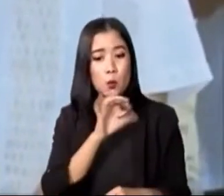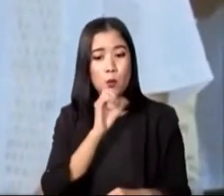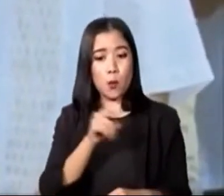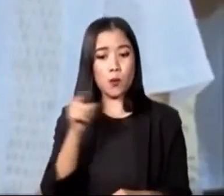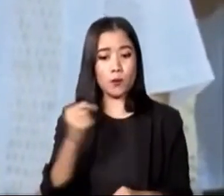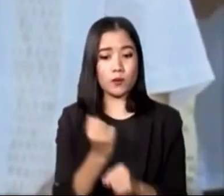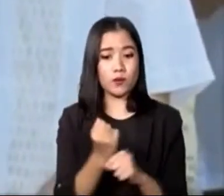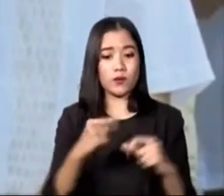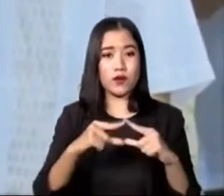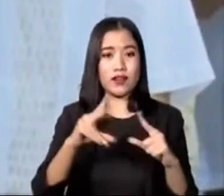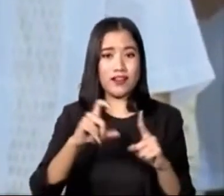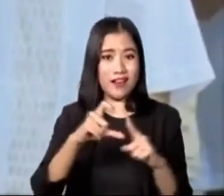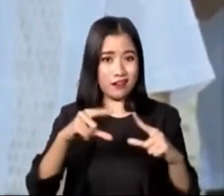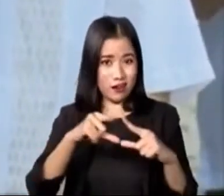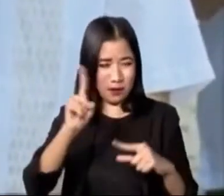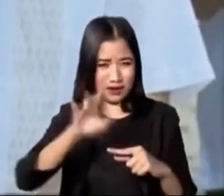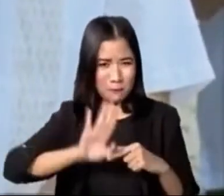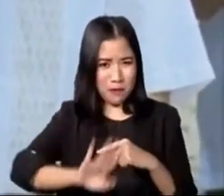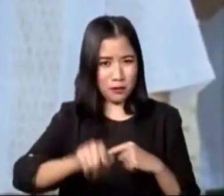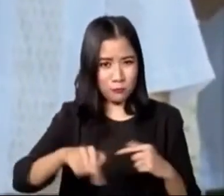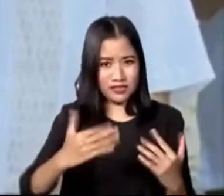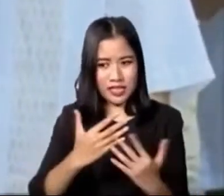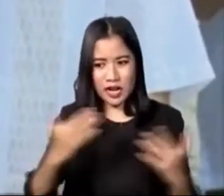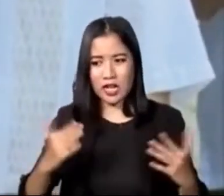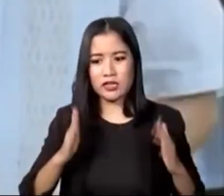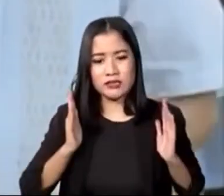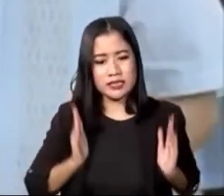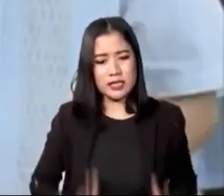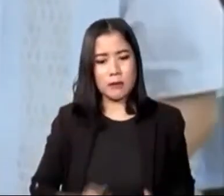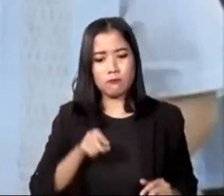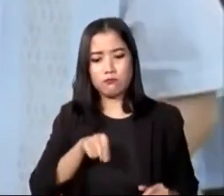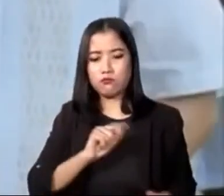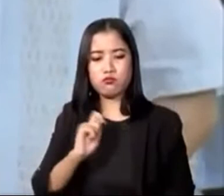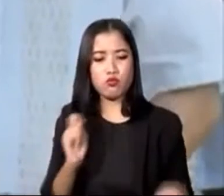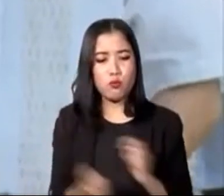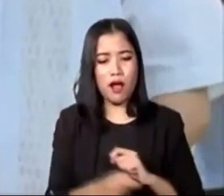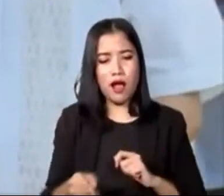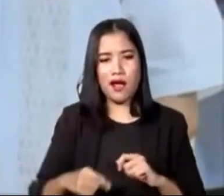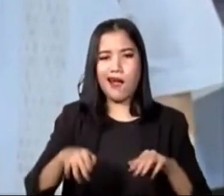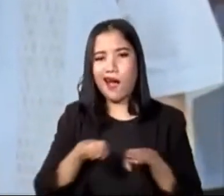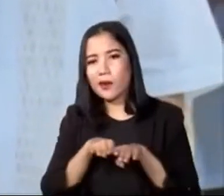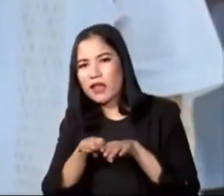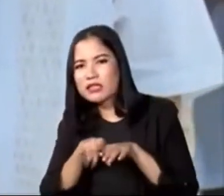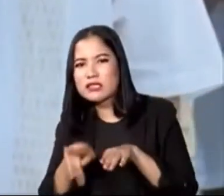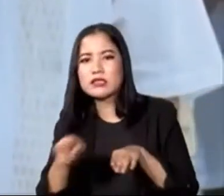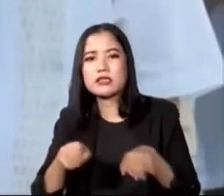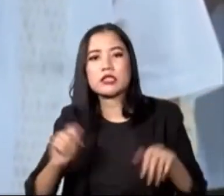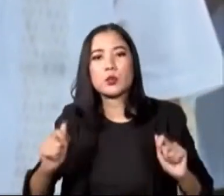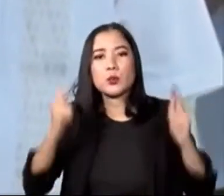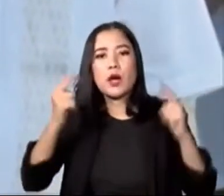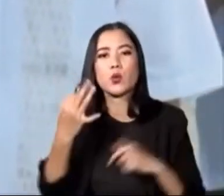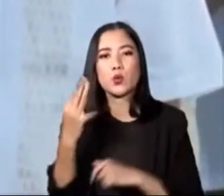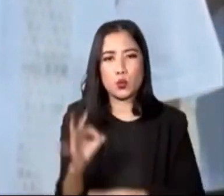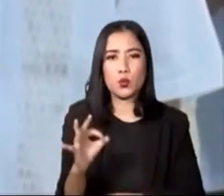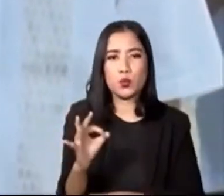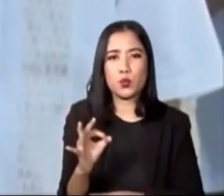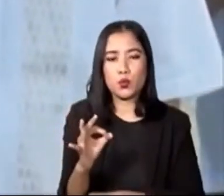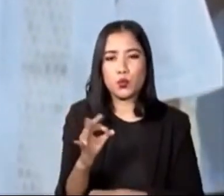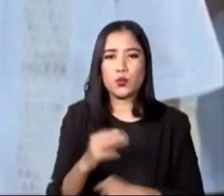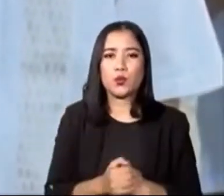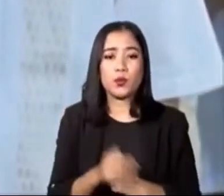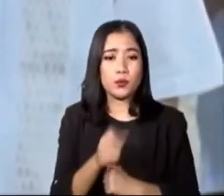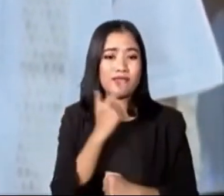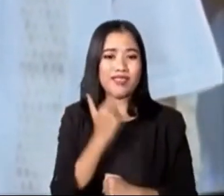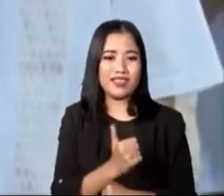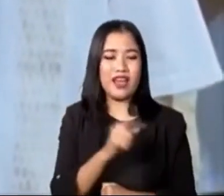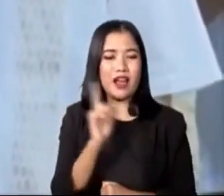garda terdepannya adalah masyarakat. Perubahan perilaku masyarakat terkait dengan adaptasi kehidupan baru ini menjadi penting. Sehingga